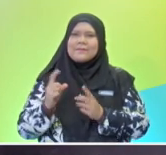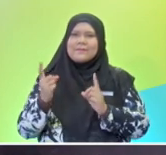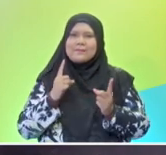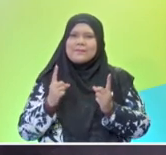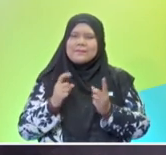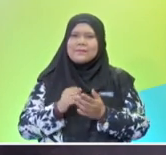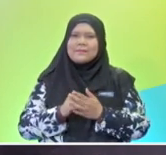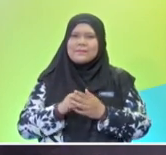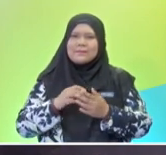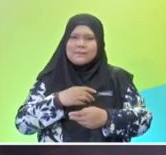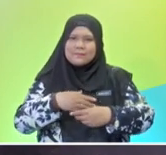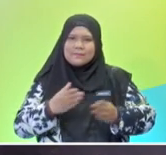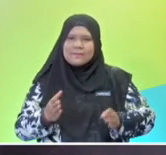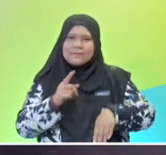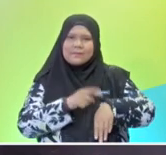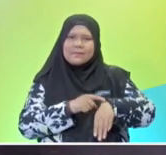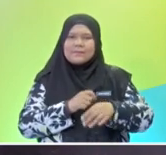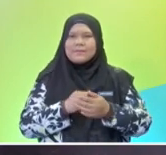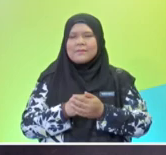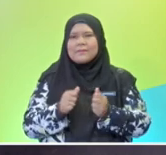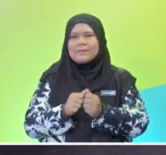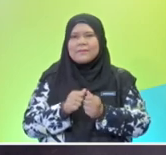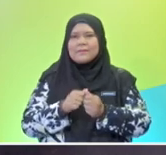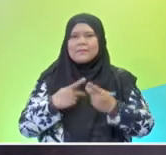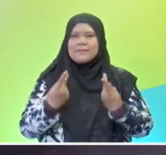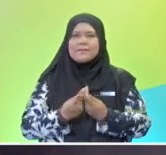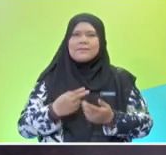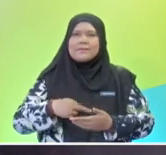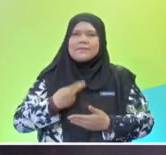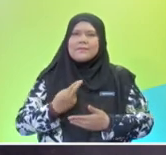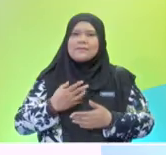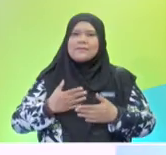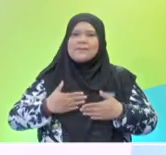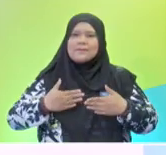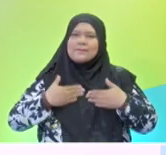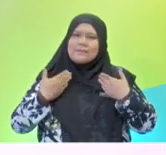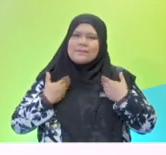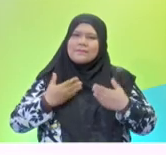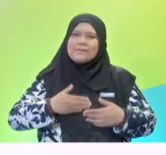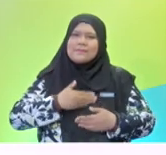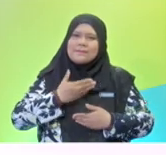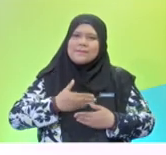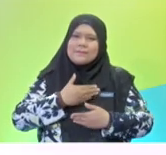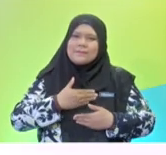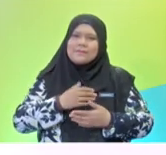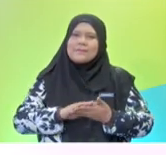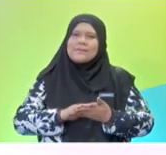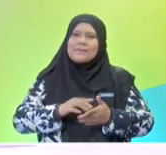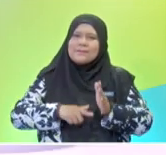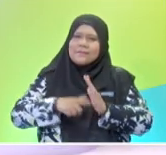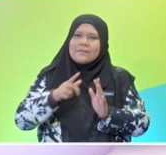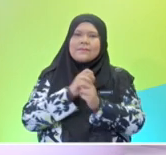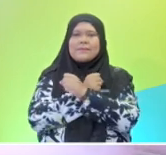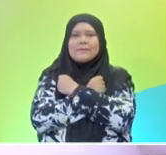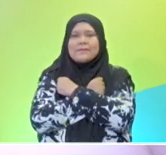bersama keluarga. Maka saya rasa gembira. Gembira. Saya rasa lebih sayang kepada keluarga saya. Lebih